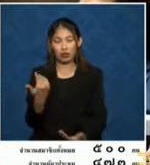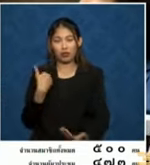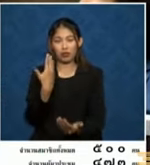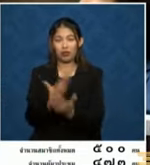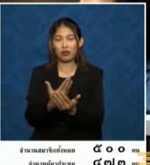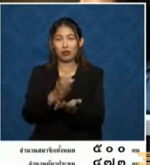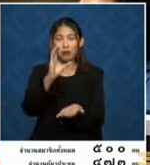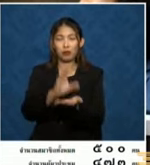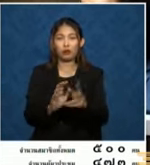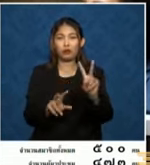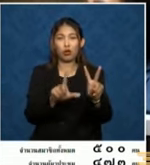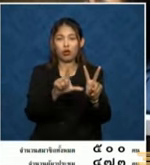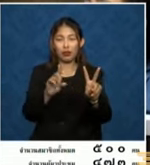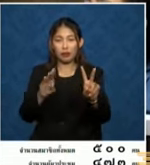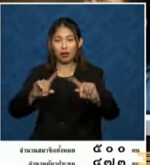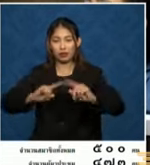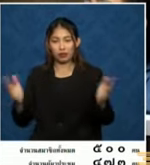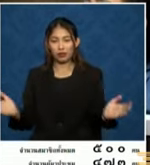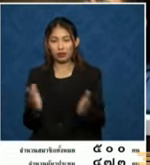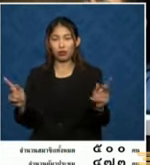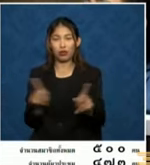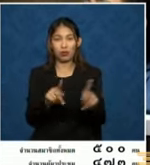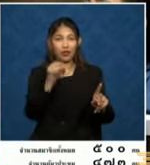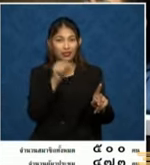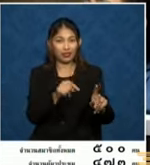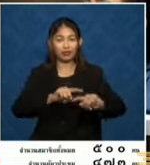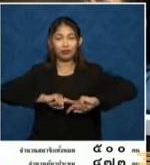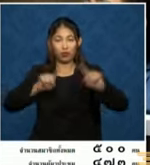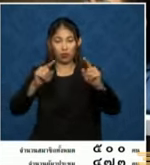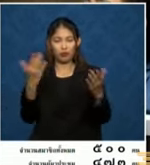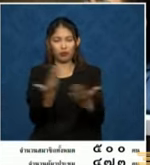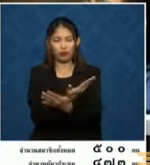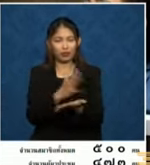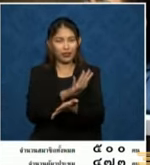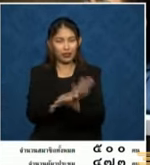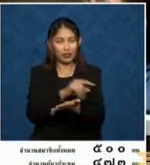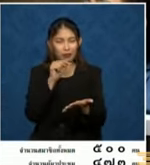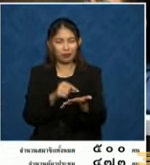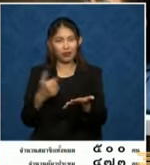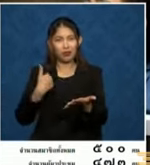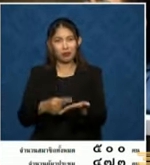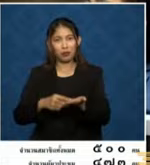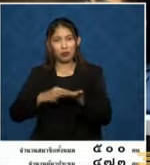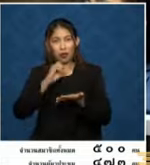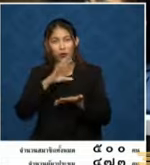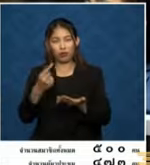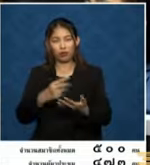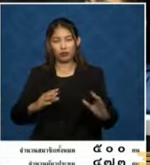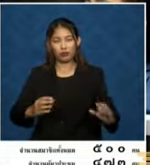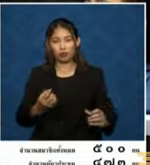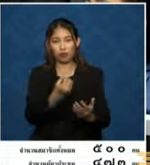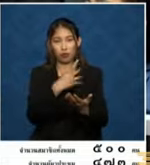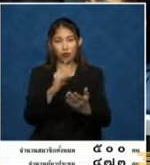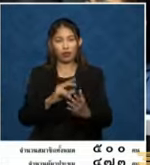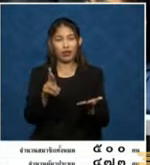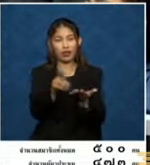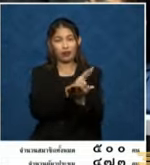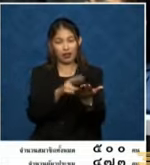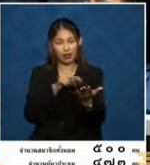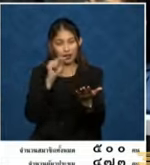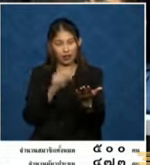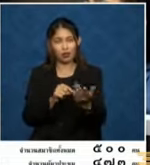2ล้านบาทเพื่อสนับสนุนการทำงานของคณะกรรมการศึกษาชุดนี้ซึ่งในเอกสารที่ชี้แจงต่อกรรมาธิการงบประมาณก็เขียนว่าผลลัพธ์ที่คาดหวังคือรายงานการศึกษ